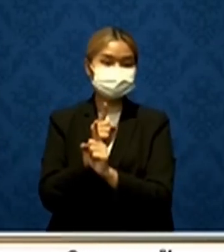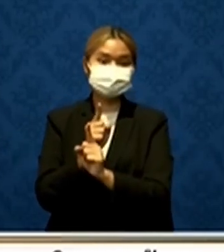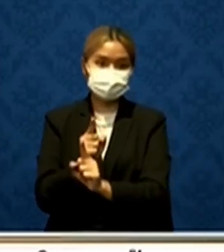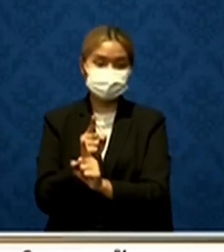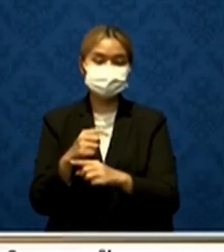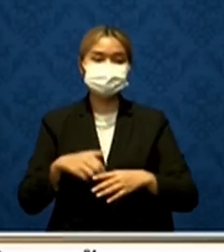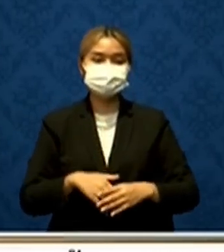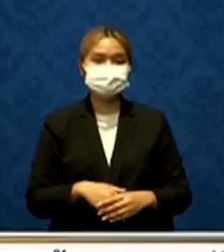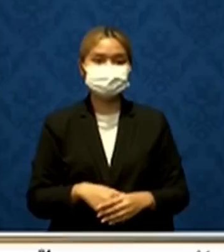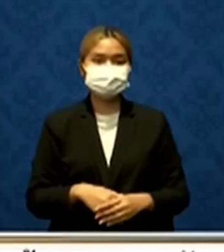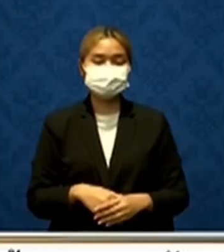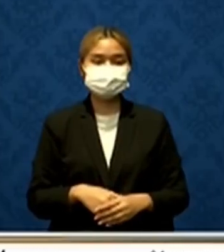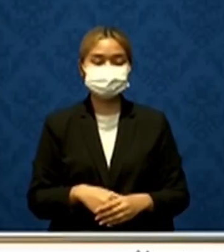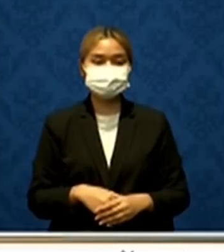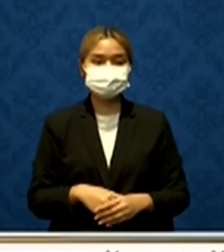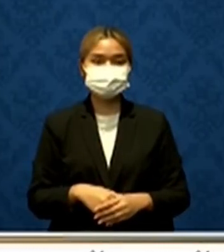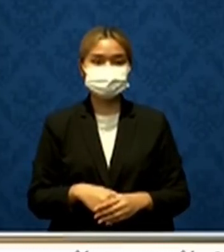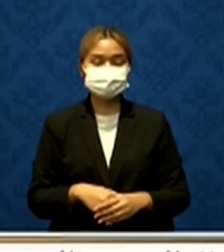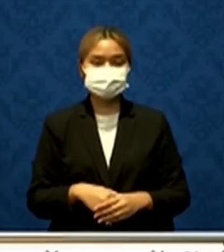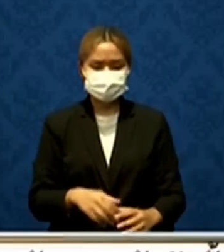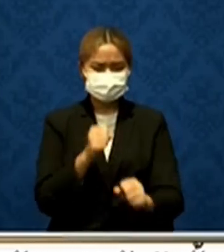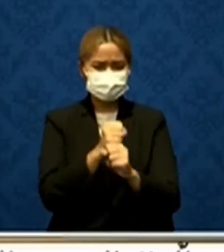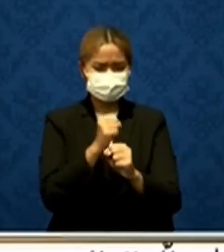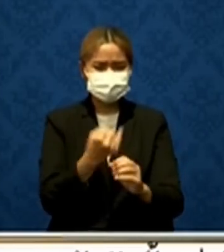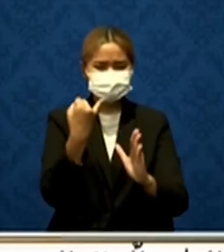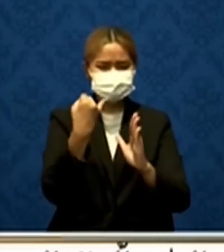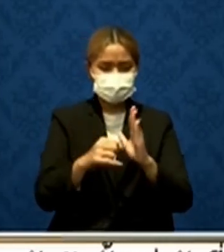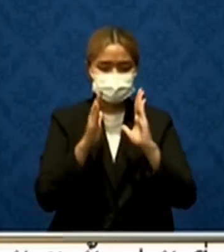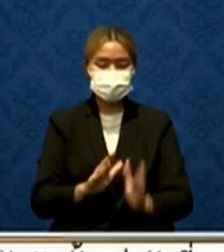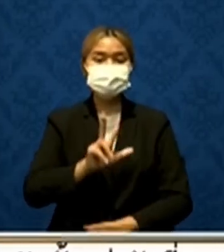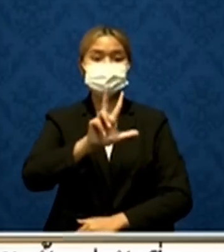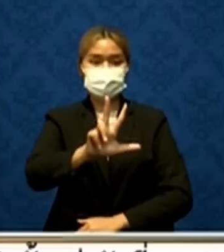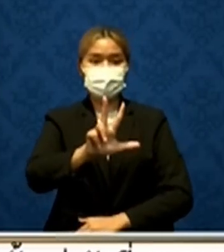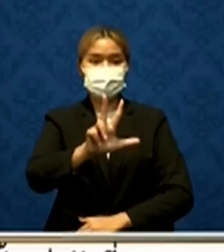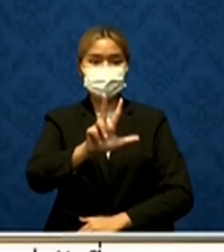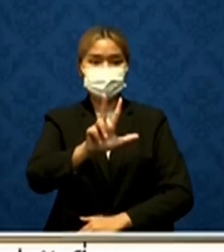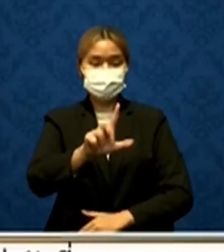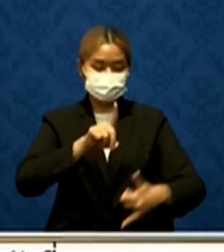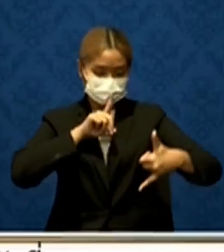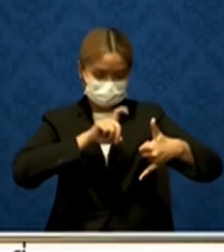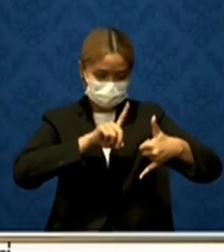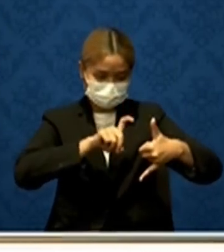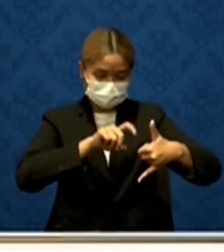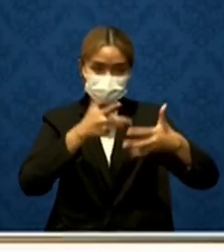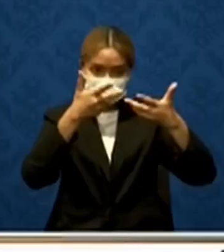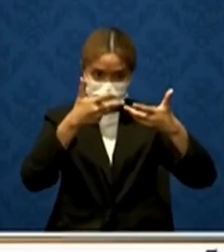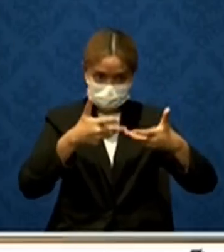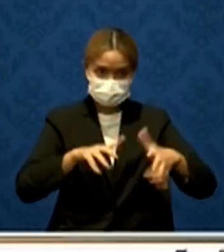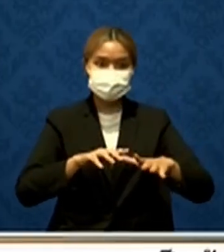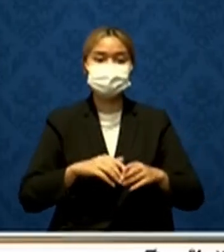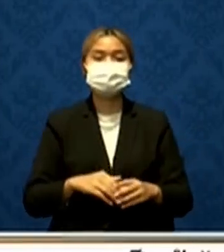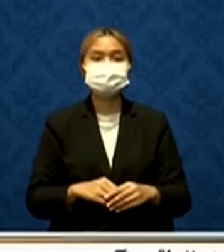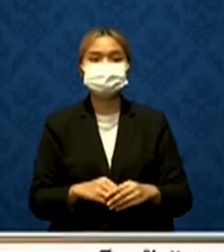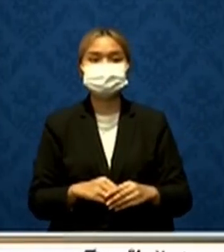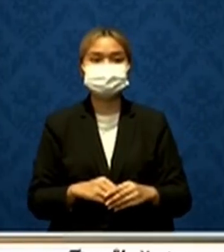แต่ปรากฏว่าได้ชี้มูลความผิด 3รายที่ได้สอบสวนข้อเท็จจริงมาตั้งกระเบื้องต้นนี้